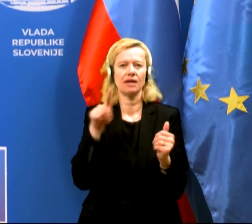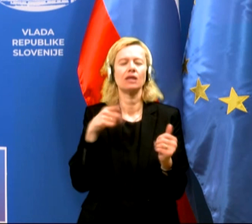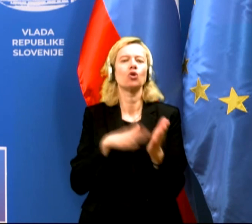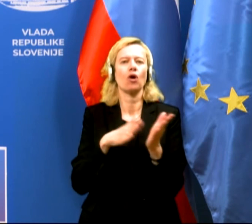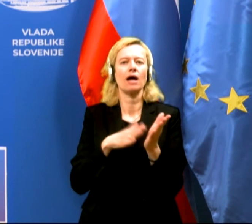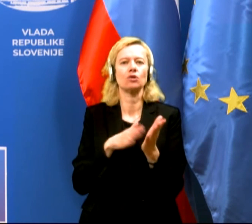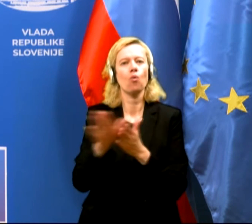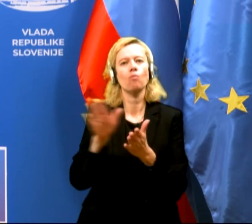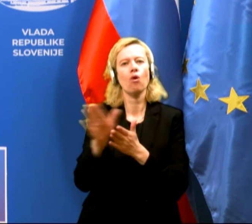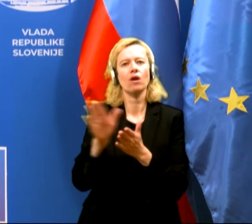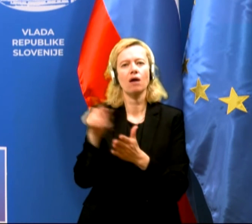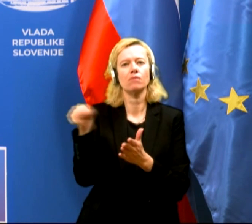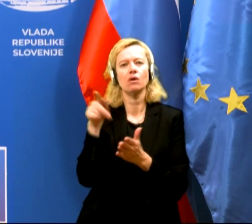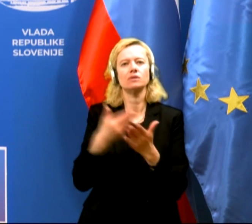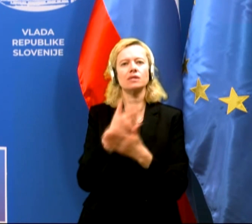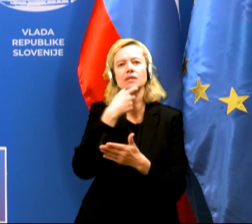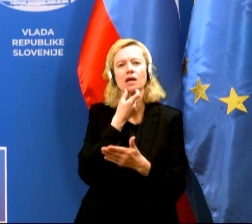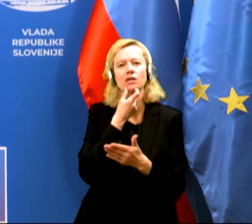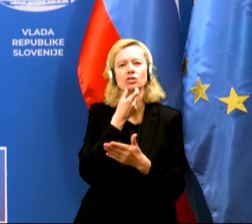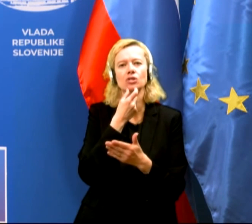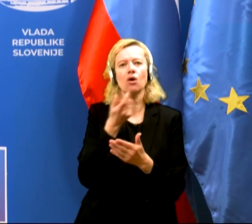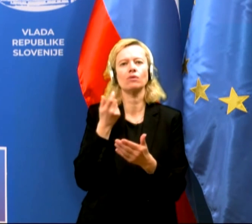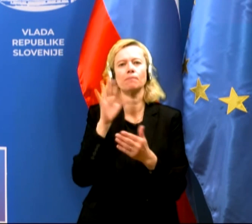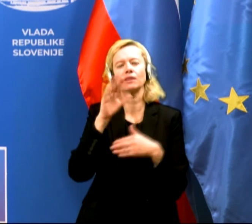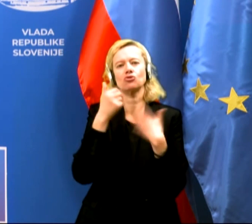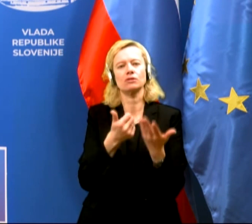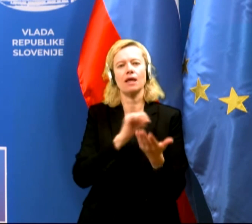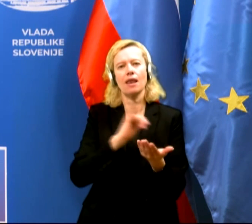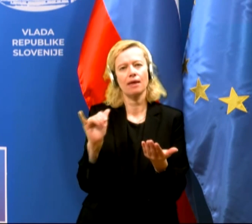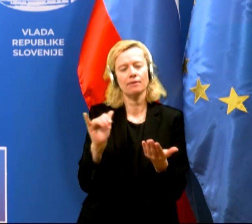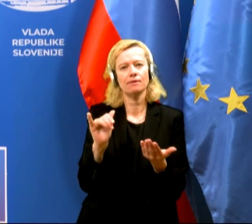dokazov uporabljajo za starejše od 65 let